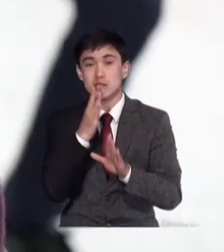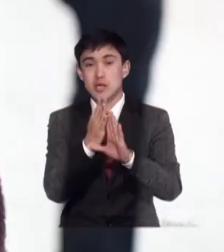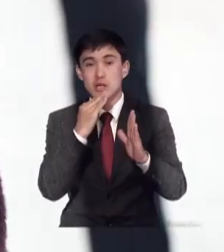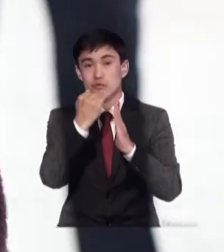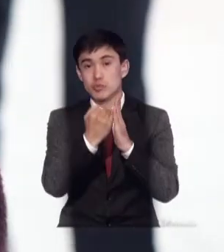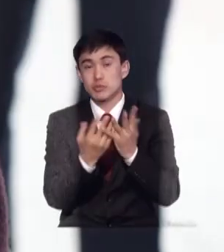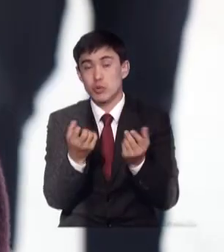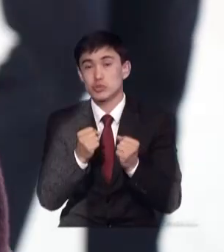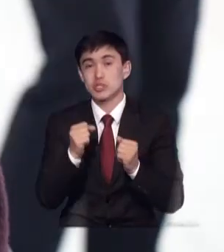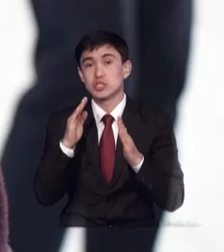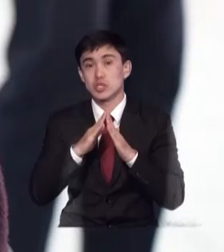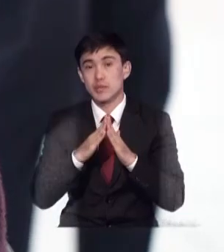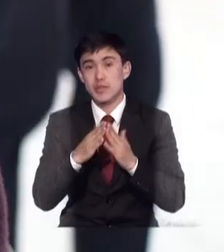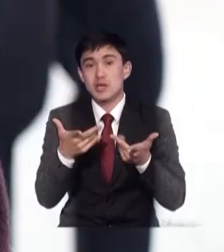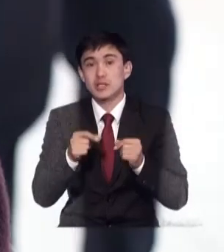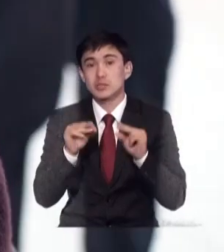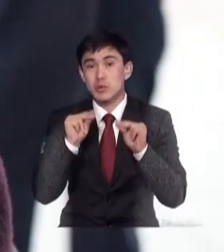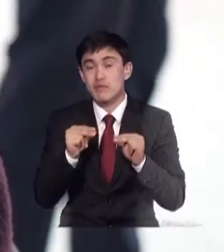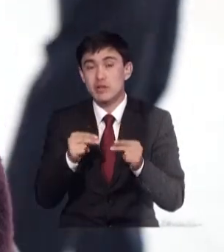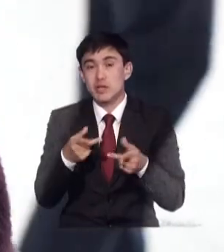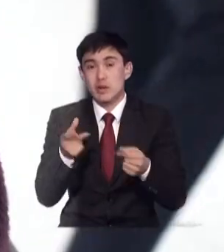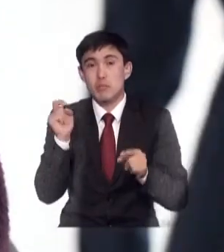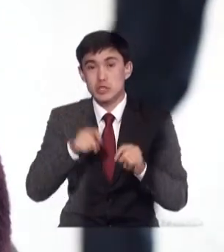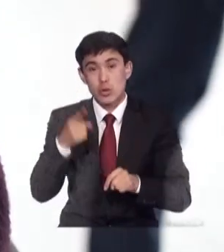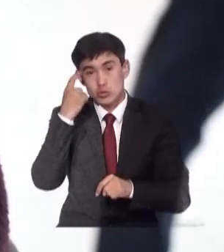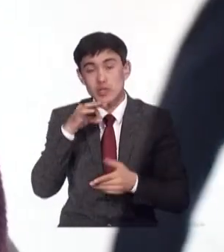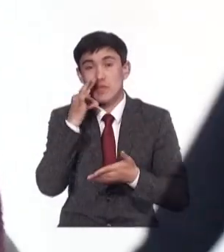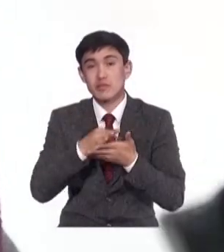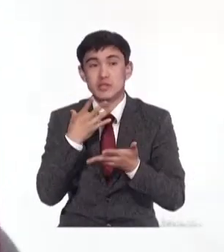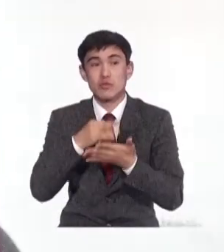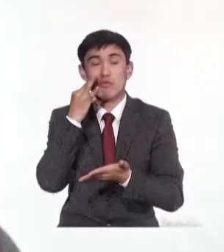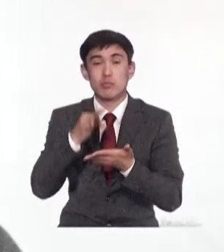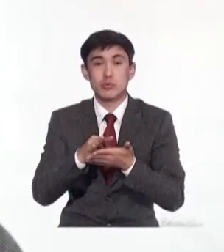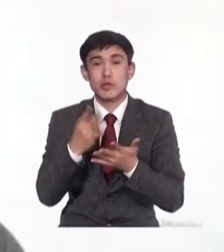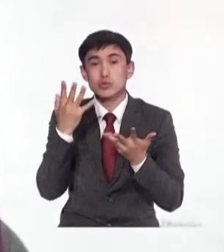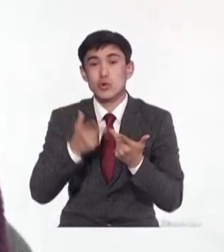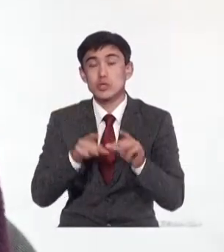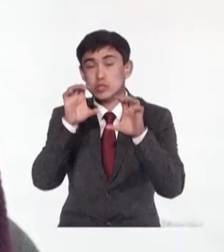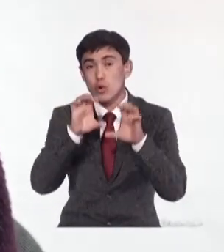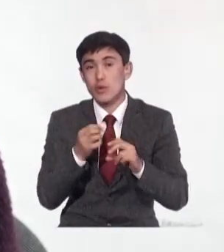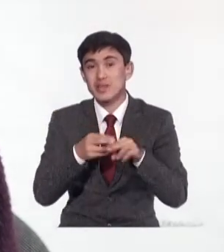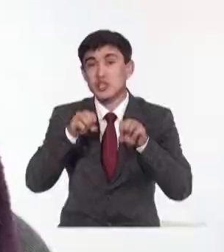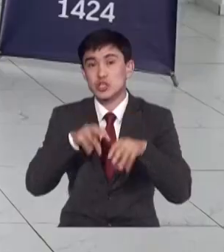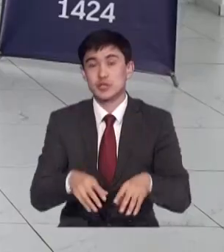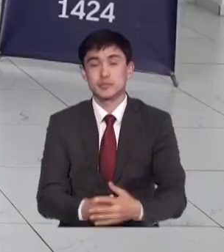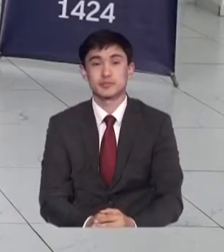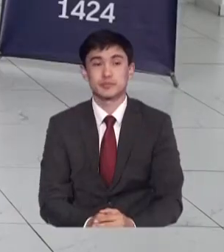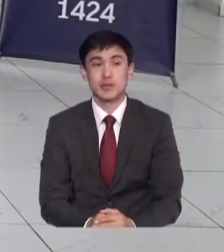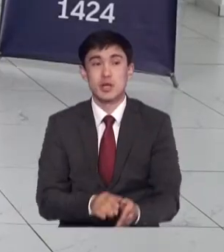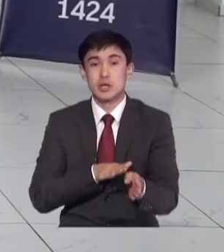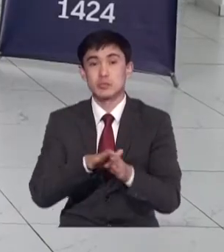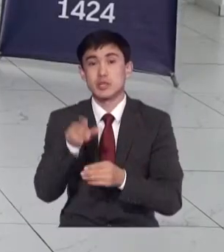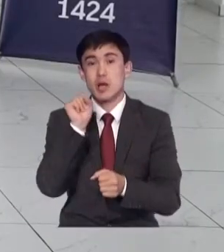в списке получателей жилья? Где справедливость? Я пришла узнать ответ на свой вопрос и насколько законно это решение.